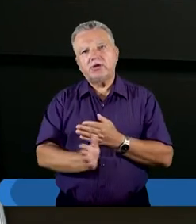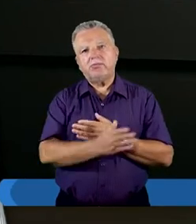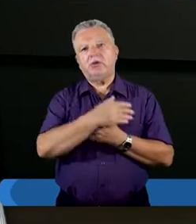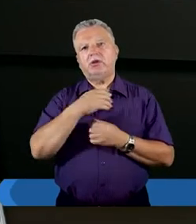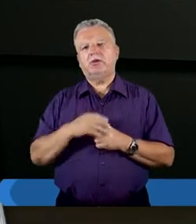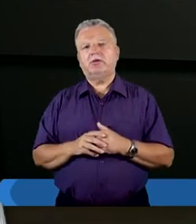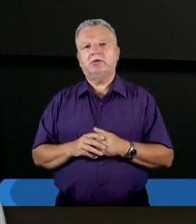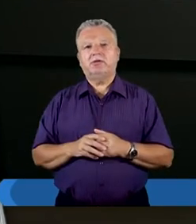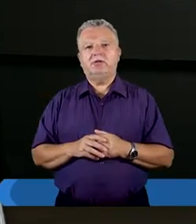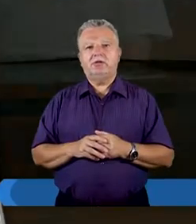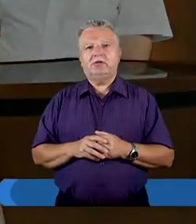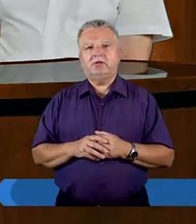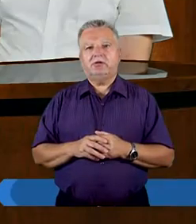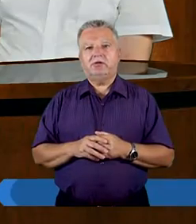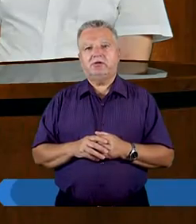przeminie.